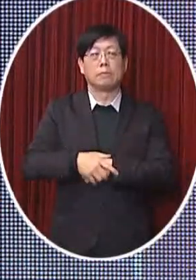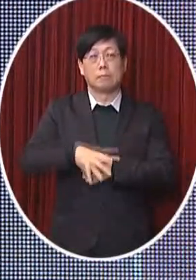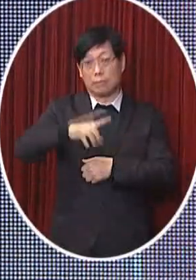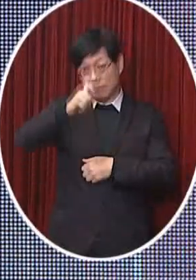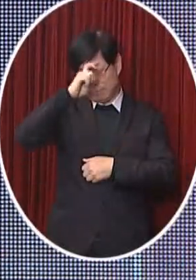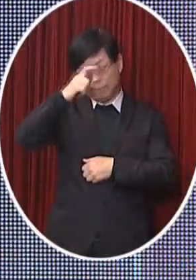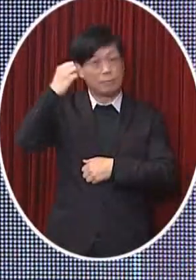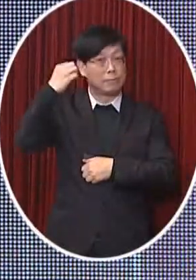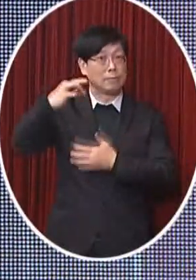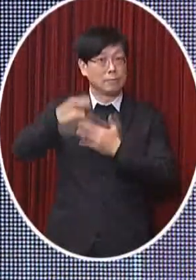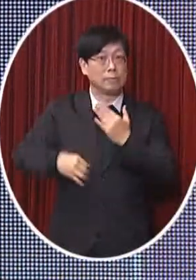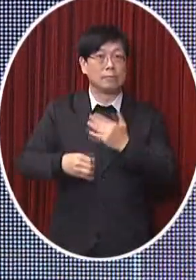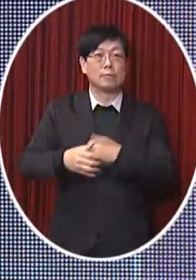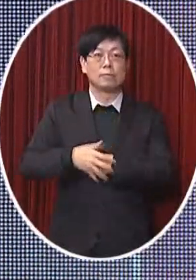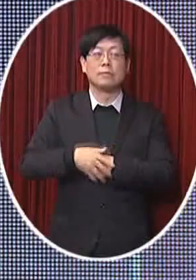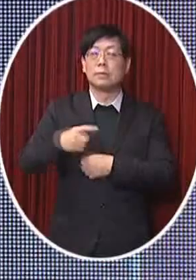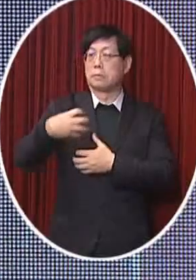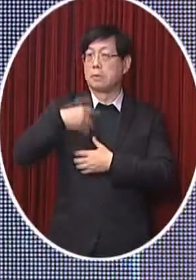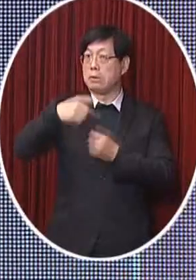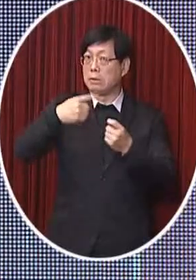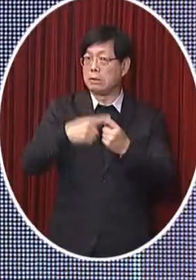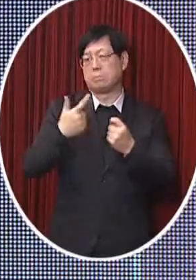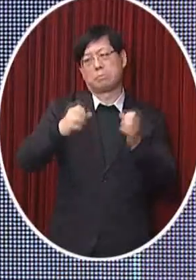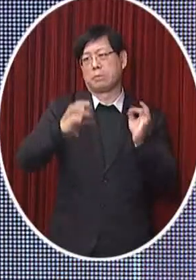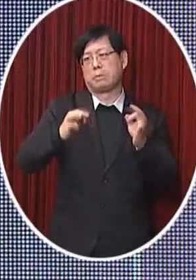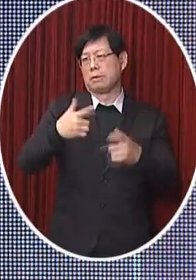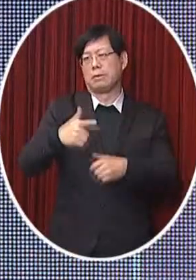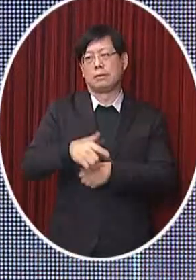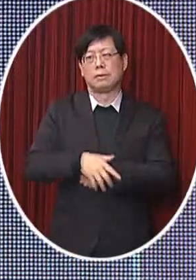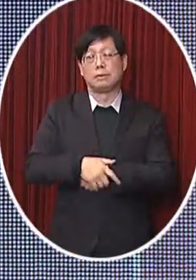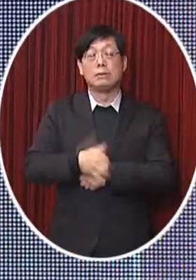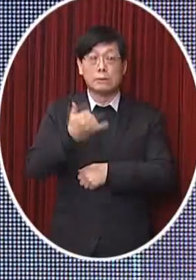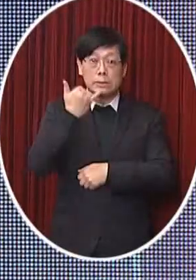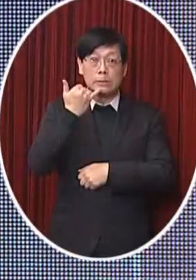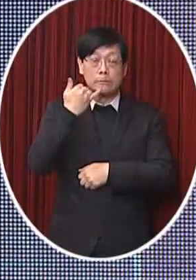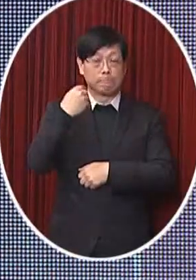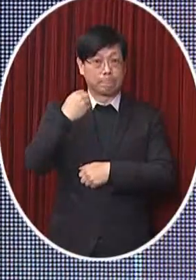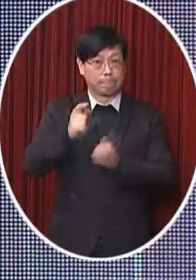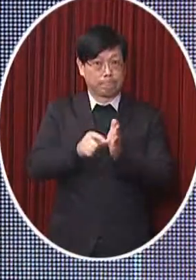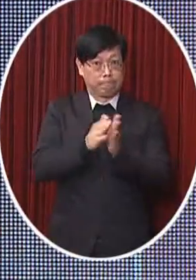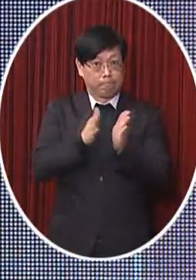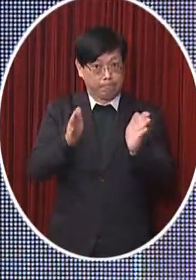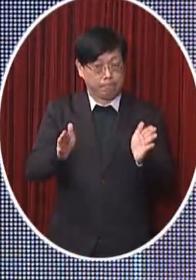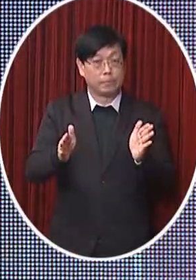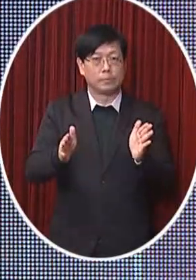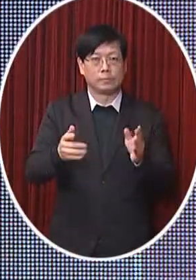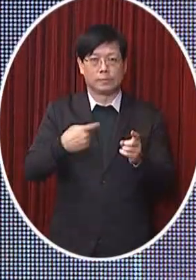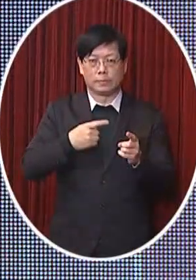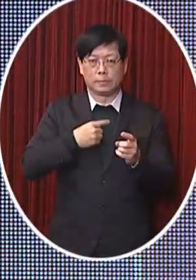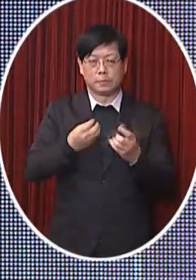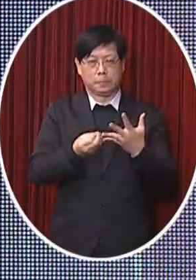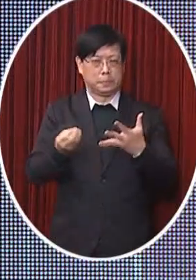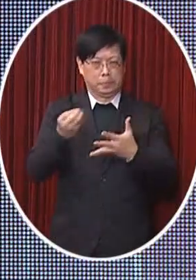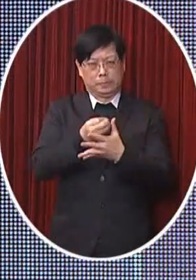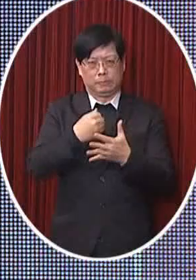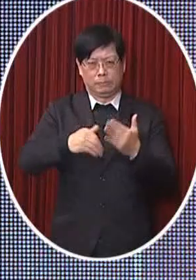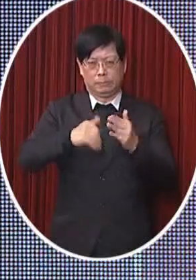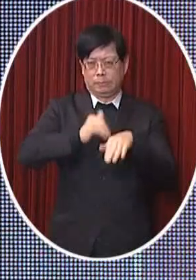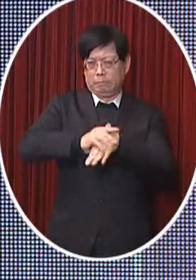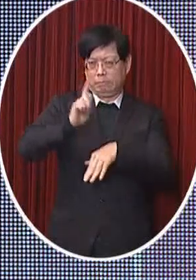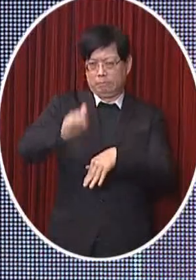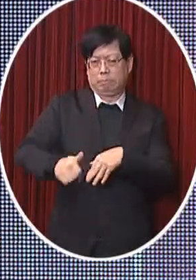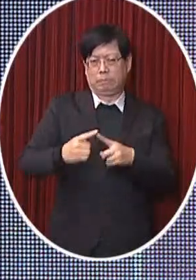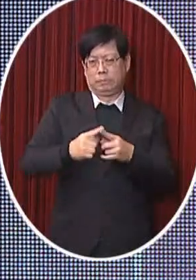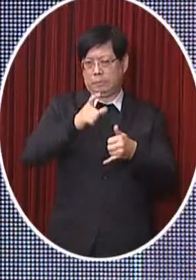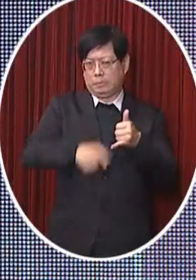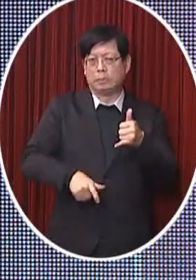在新制下，当兵的这一年不是浪费一年，而是用这一年的时间蜕变成为更成熟的